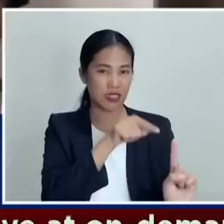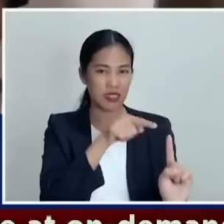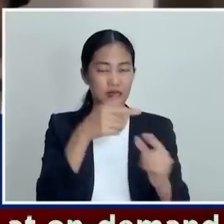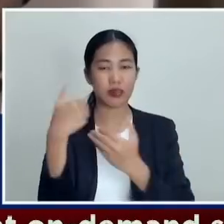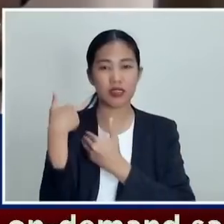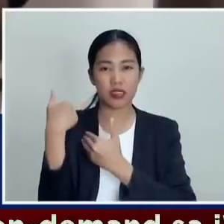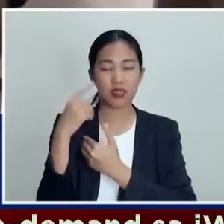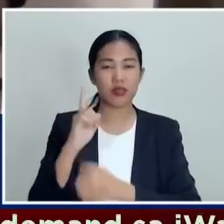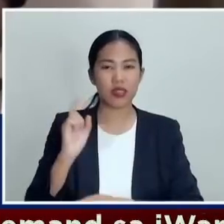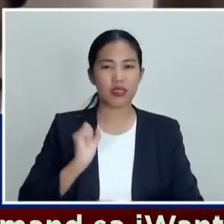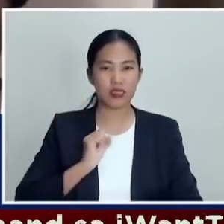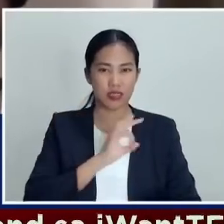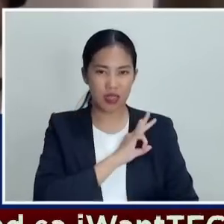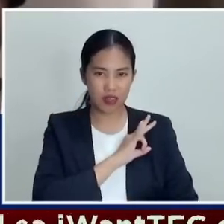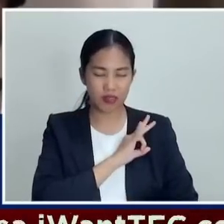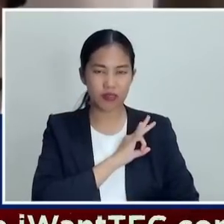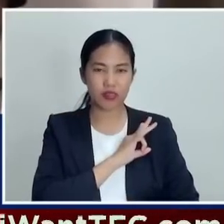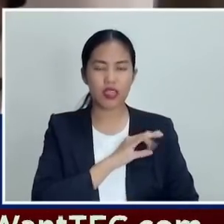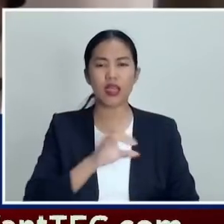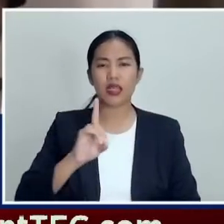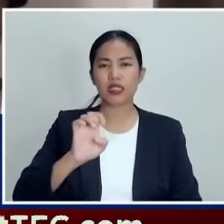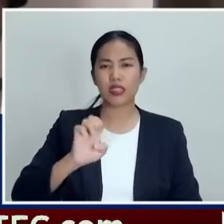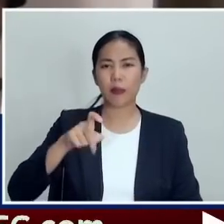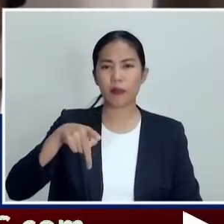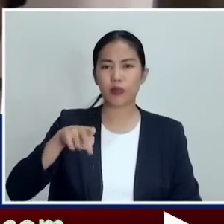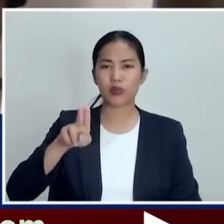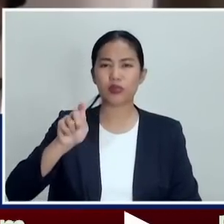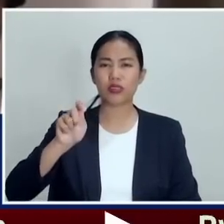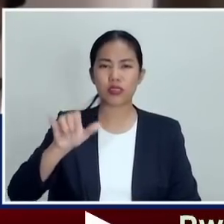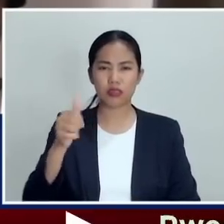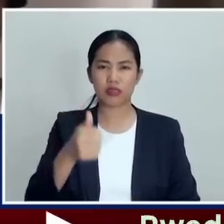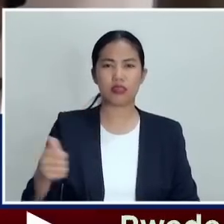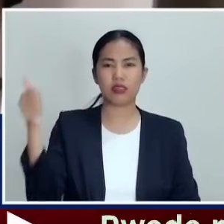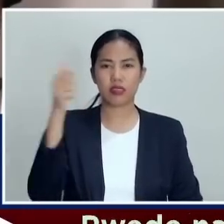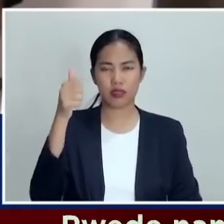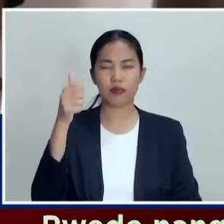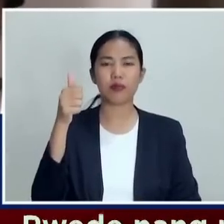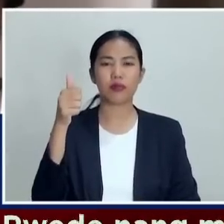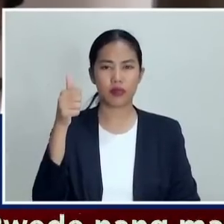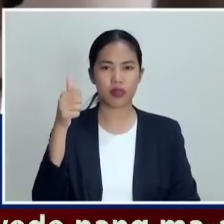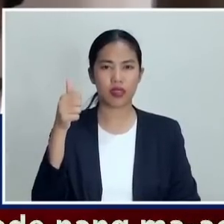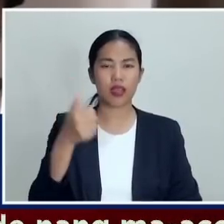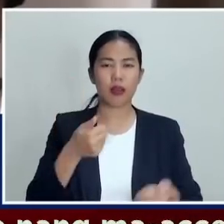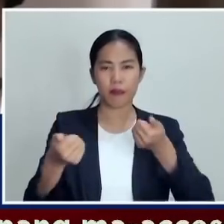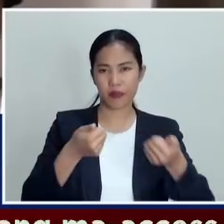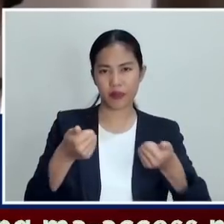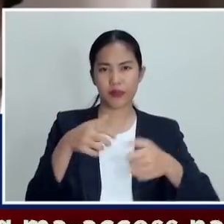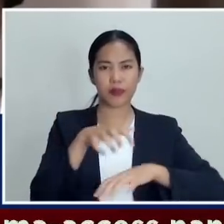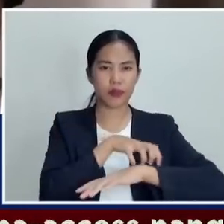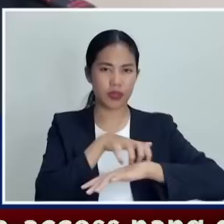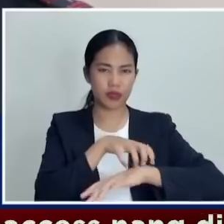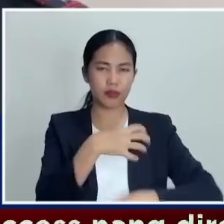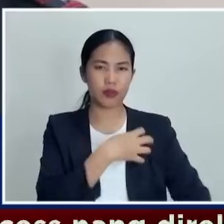ng Deputy Chief for Administration ng Makati Police. Sinasabing humihingi ng